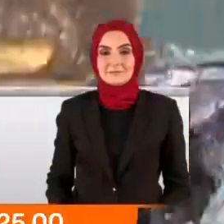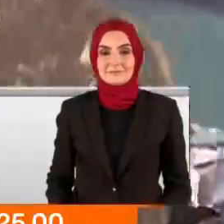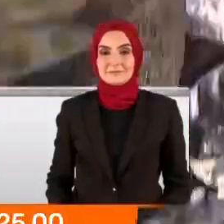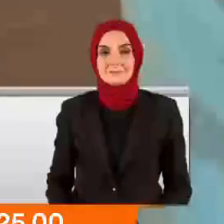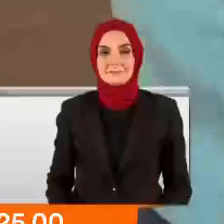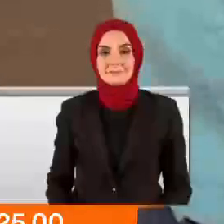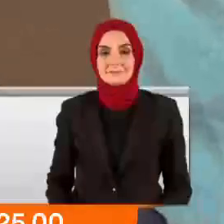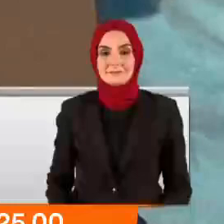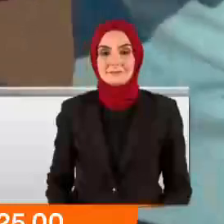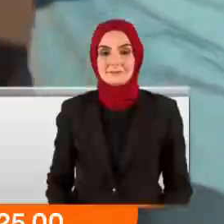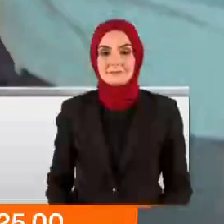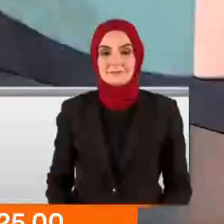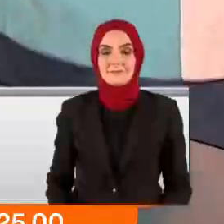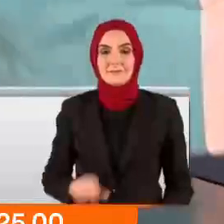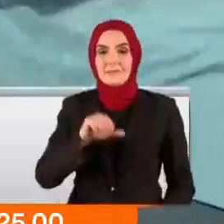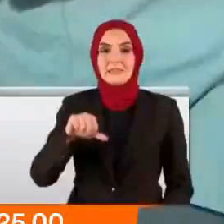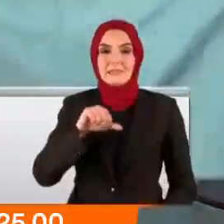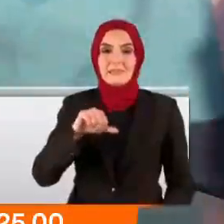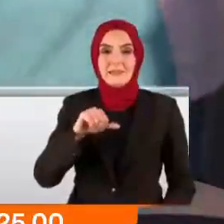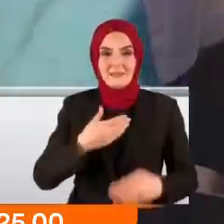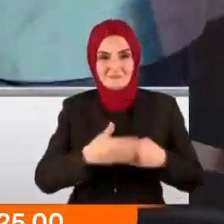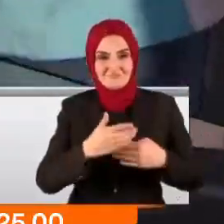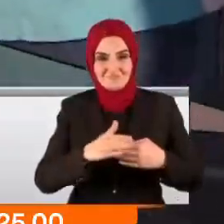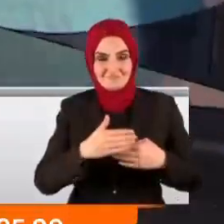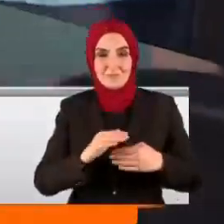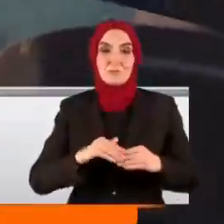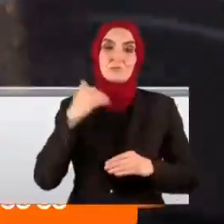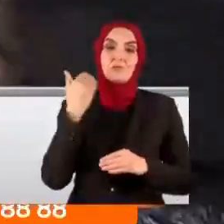Yağını buraya süzülüyoruz efendim. Sonra tekrardan